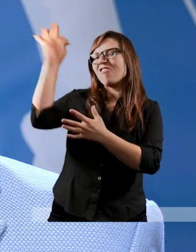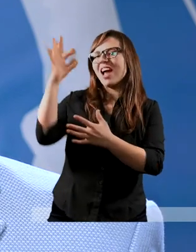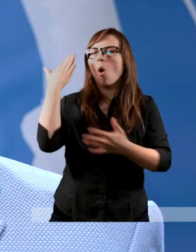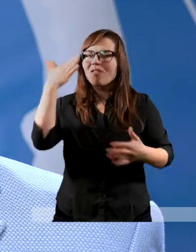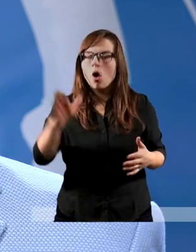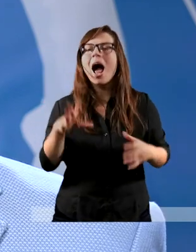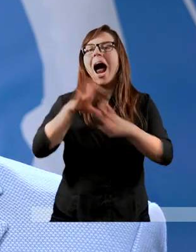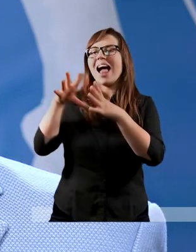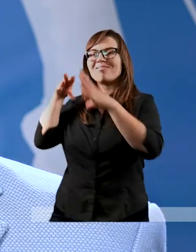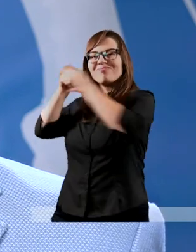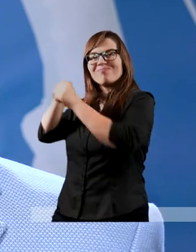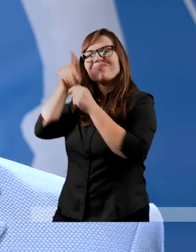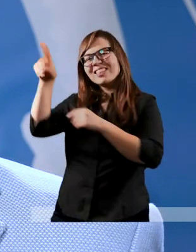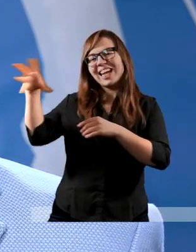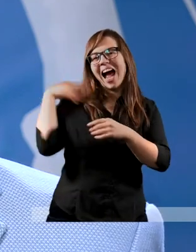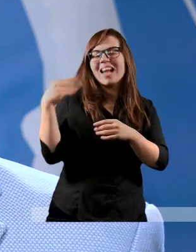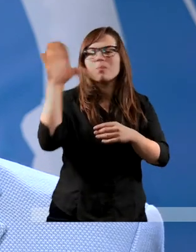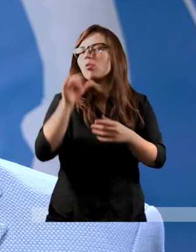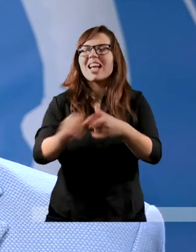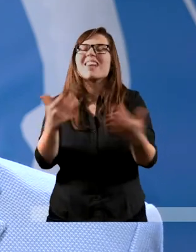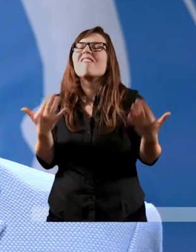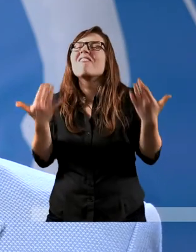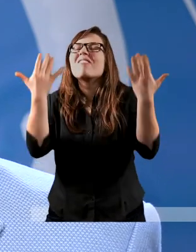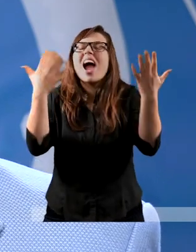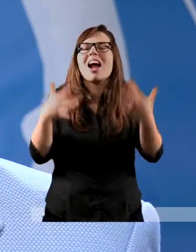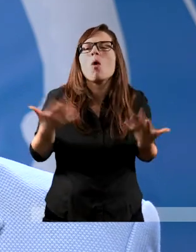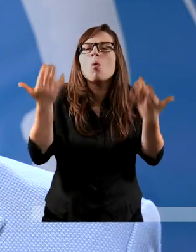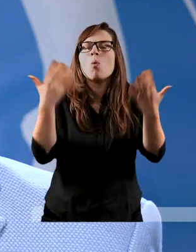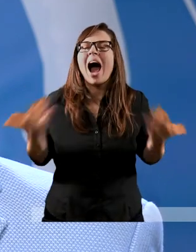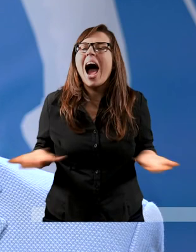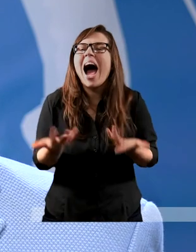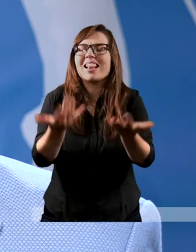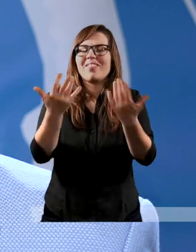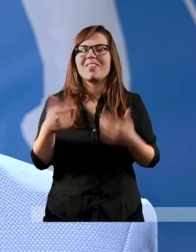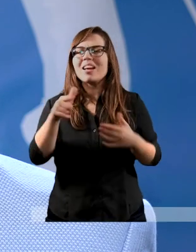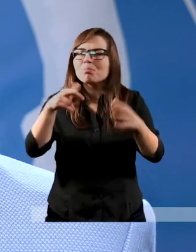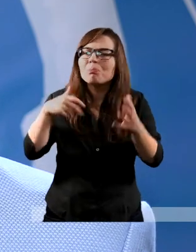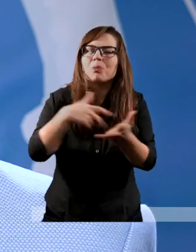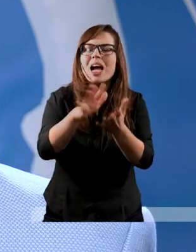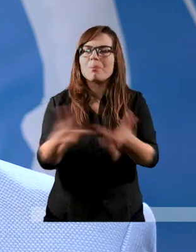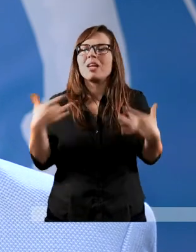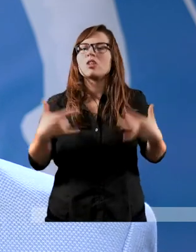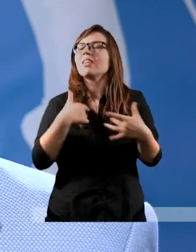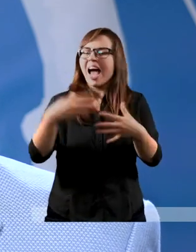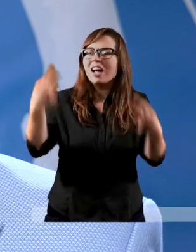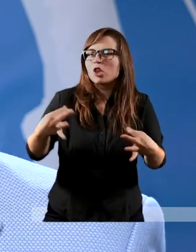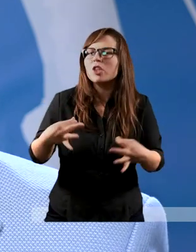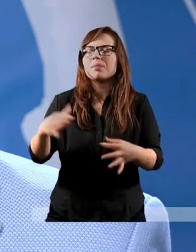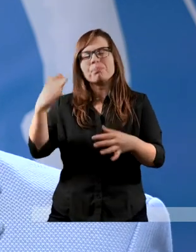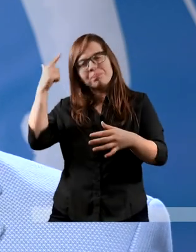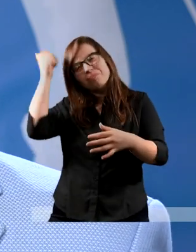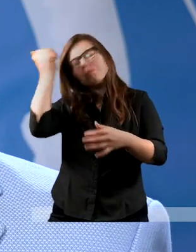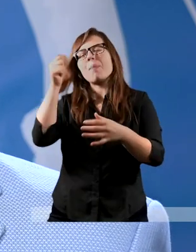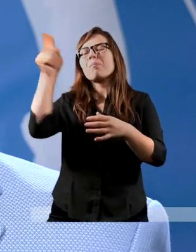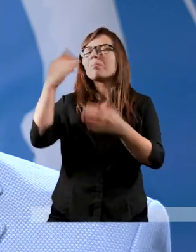Ale wiem, że z Nim jest o wiele łatwiej przejść przez wszystkie problemy i zapamiętałem to wydarzenie do dzisiaj. Jestem